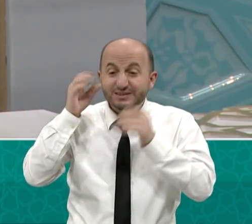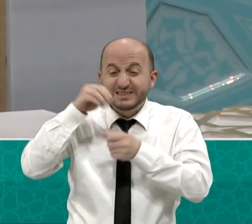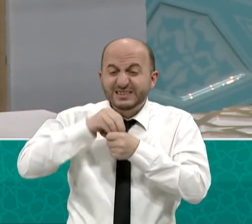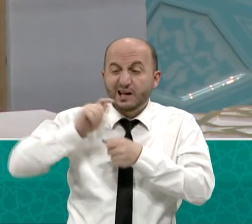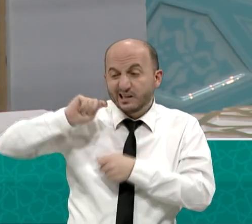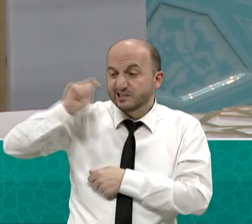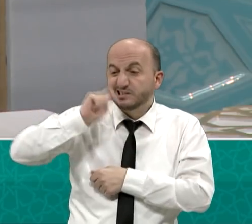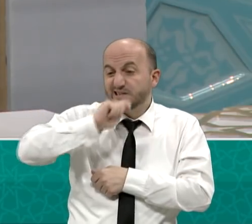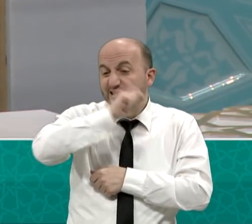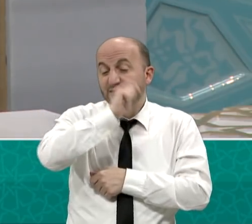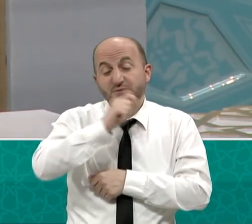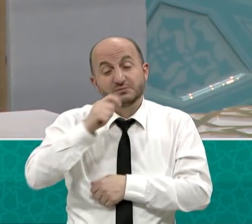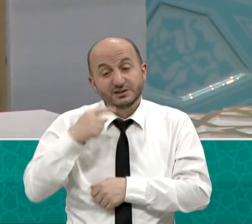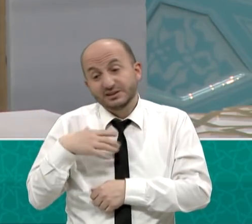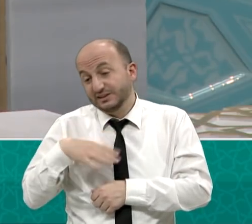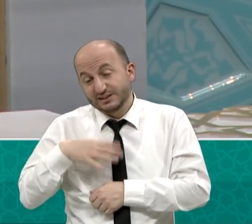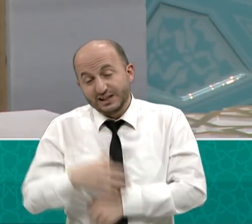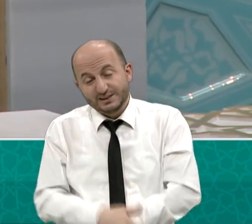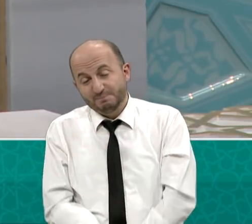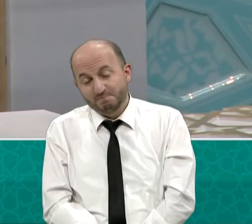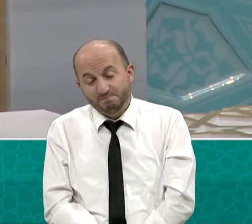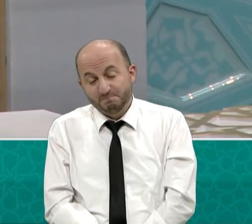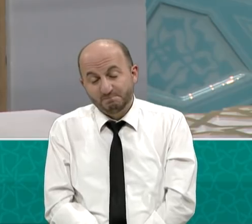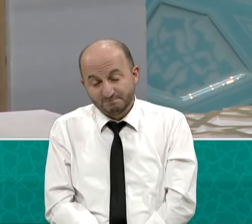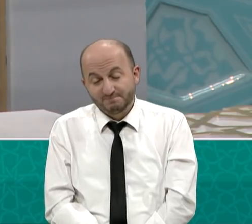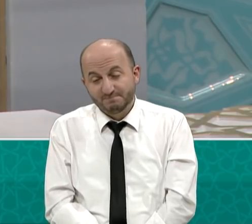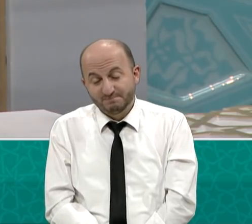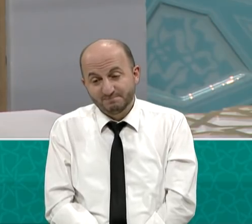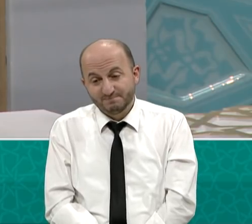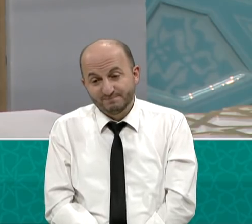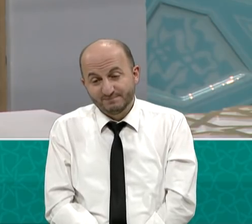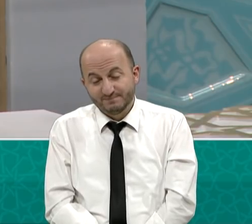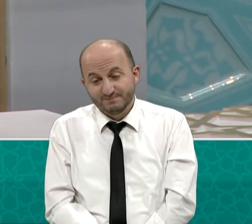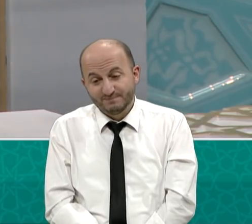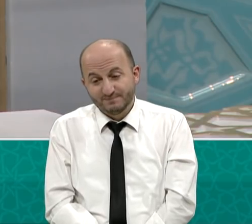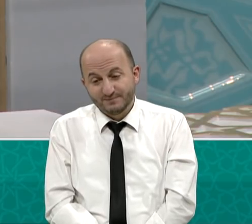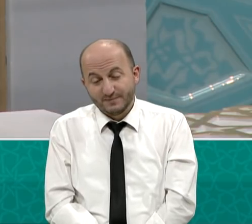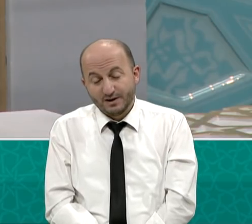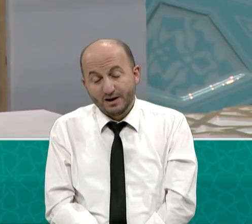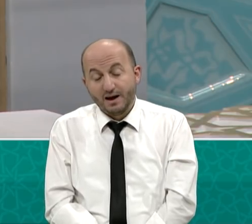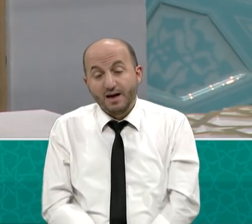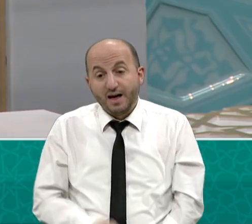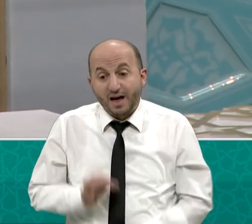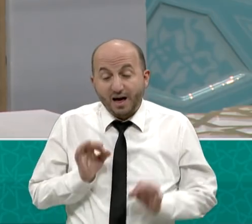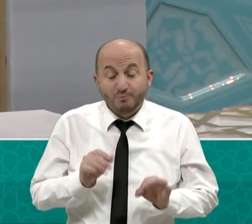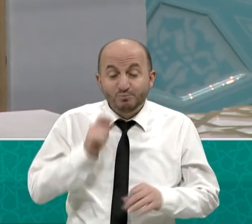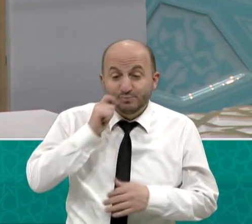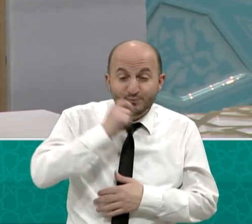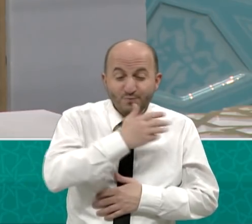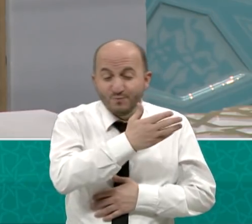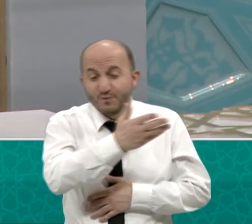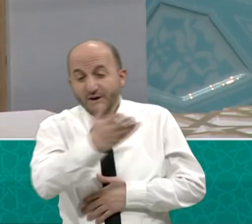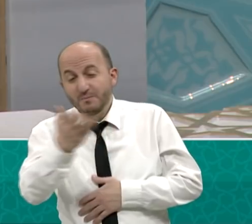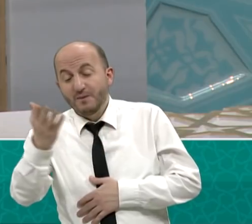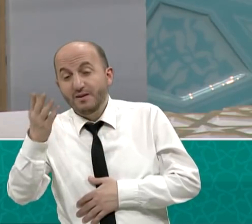kullanmasını, ağzını temizleyerek camiye gelmesini emrederdim dediğini görmektesiniz. Hep onlara farz oluverir,